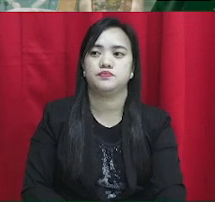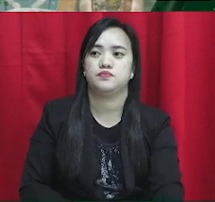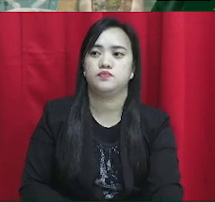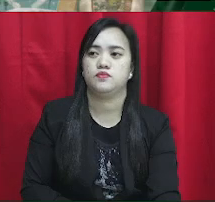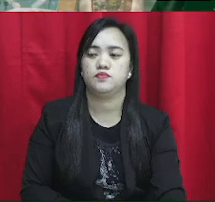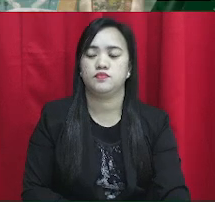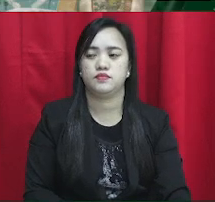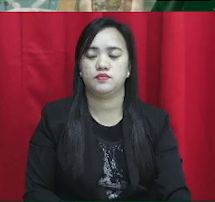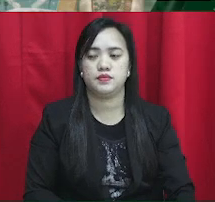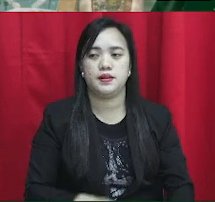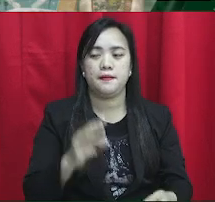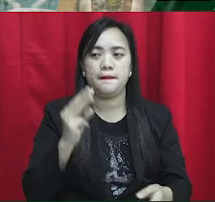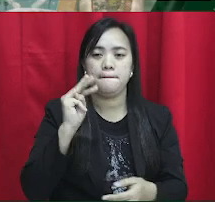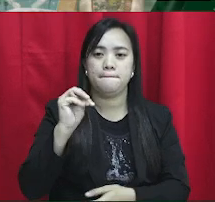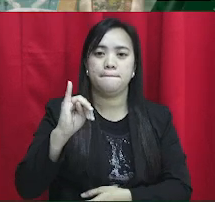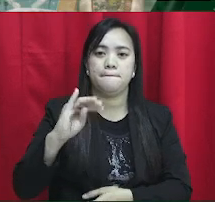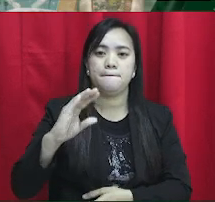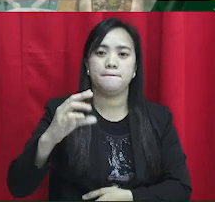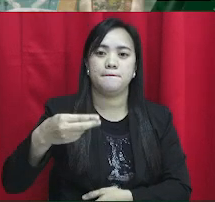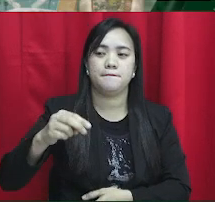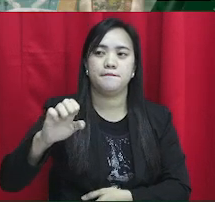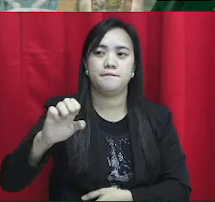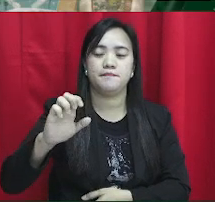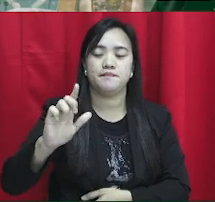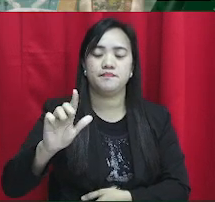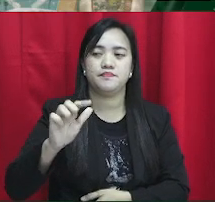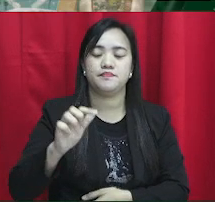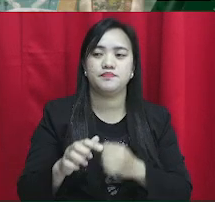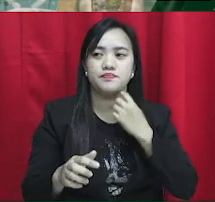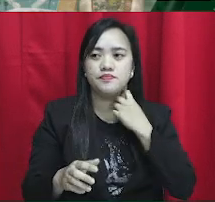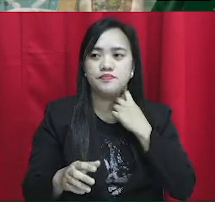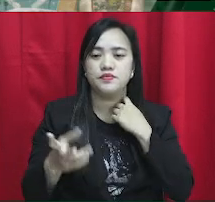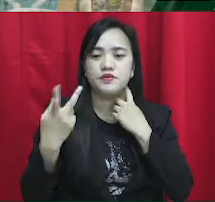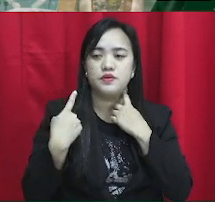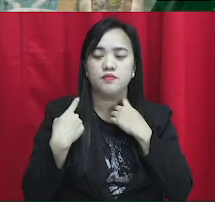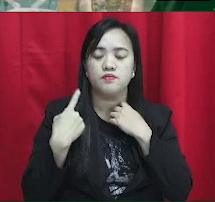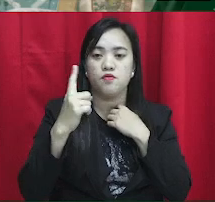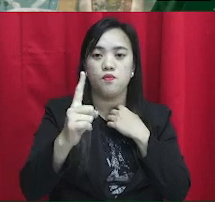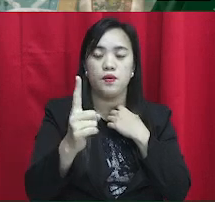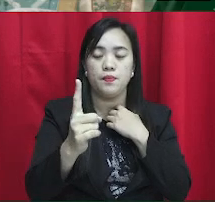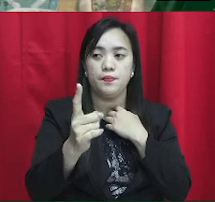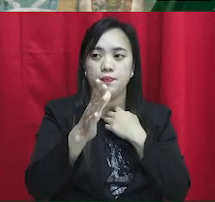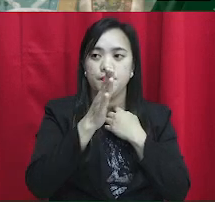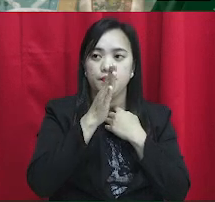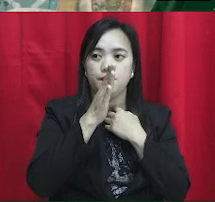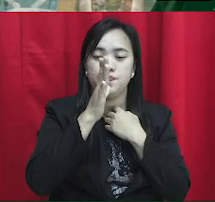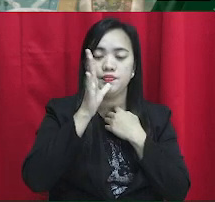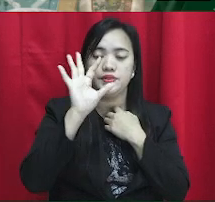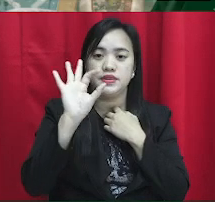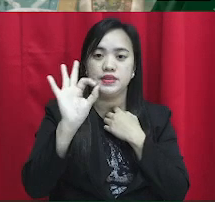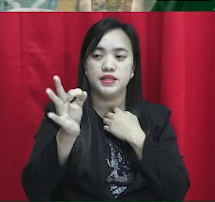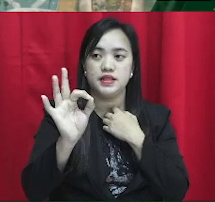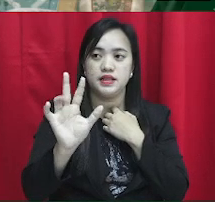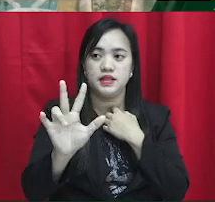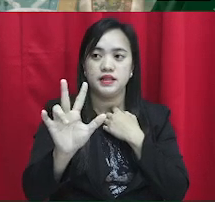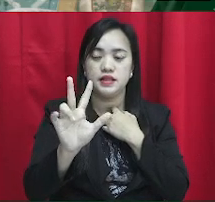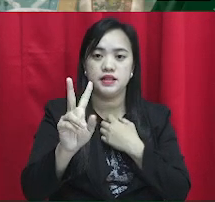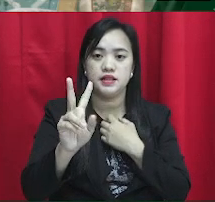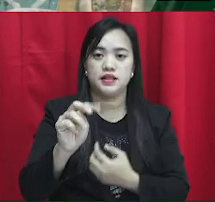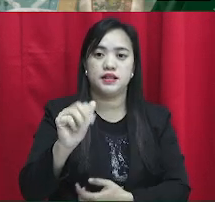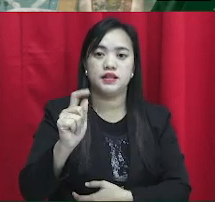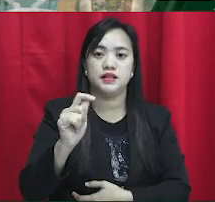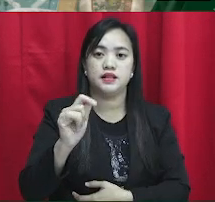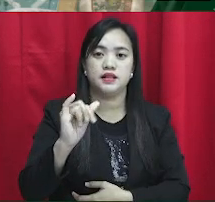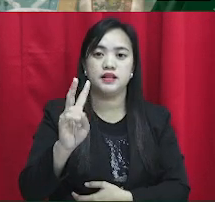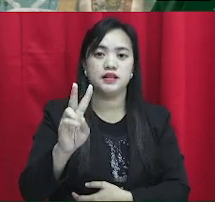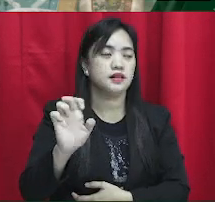Mike. Sabi niya kasi, opo, back to coffee. Sabi niya, meron kaming nanay dito, 93. Native coffee